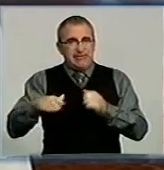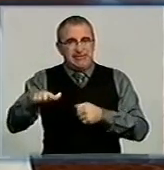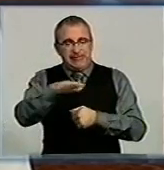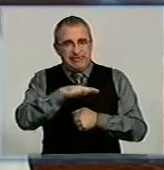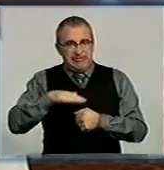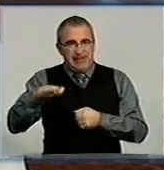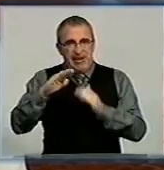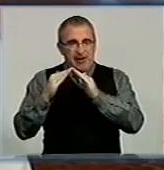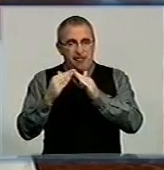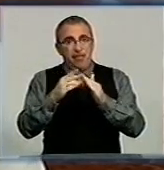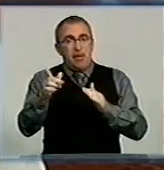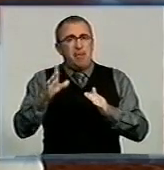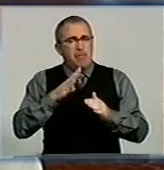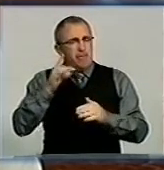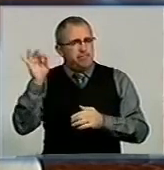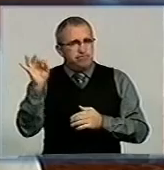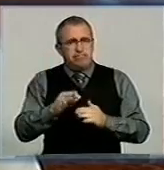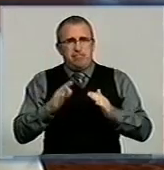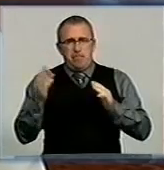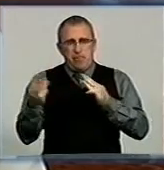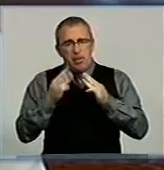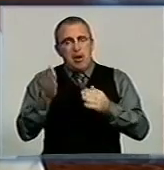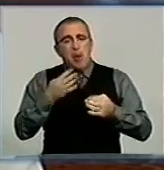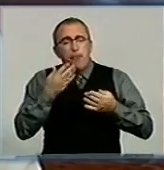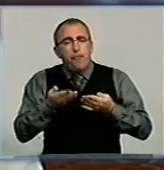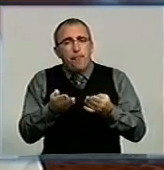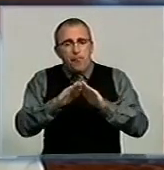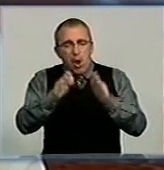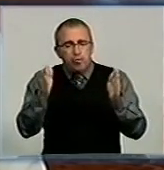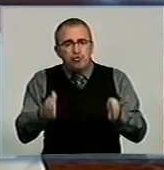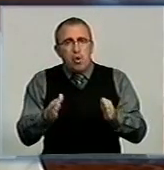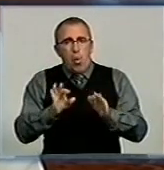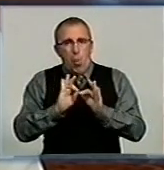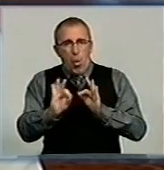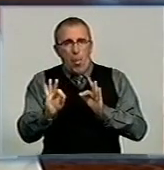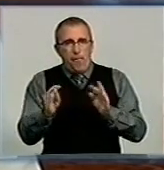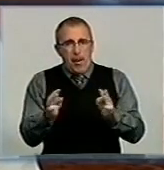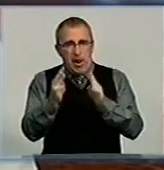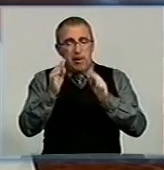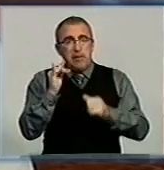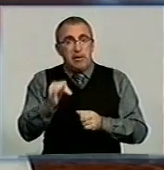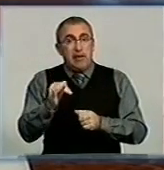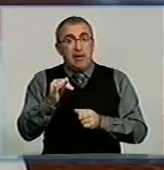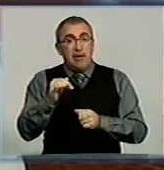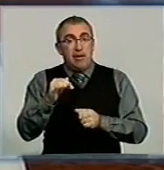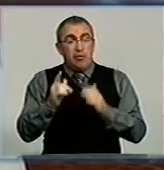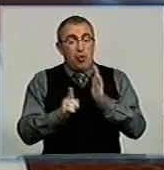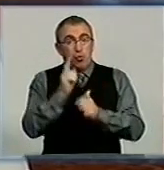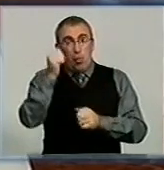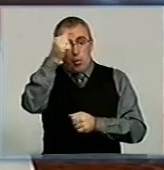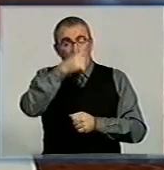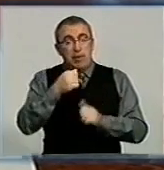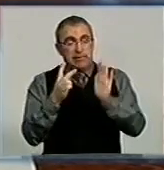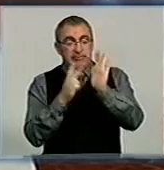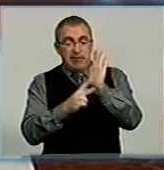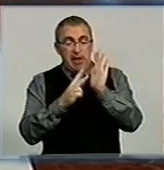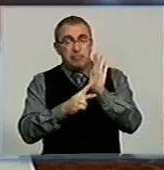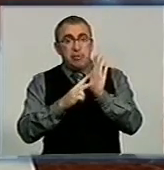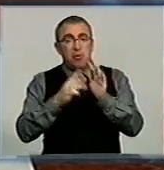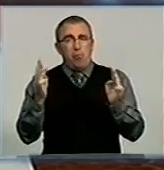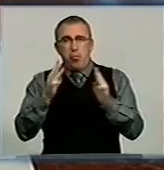найчастіше трапляються пожежі і переважно у домівках із пічним опаленням. Через неправильне його використання з початку року на Кіровоградщині сталося 70